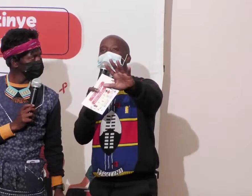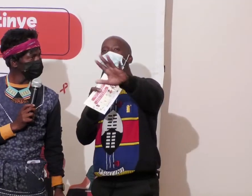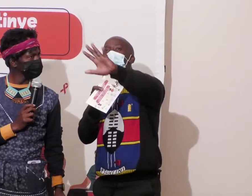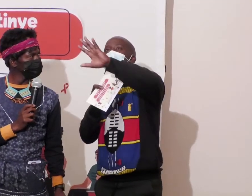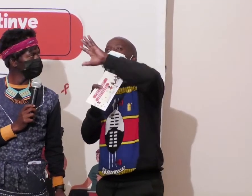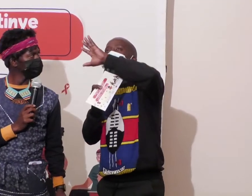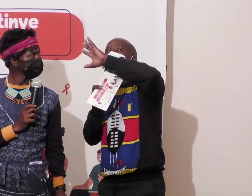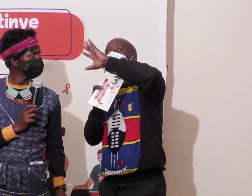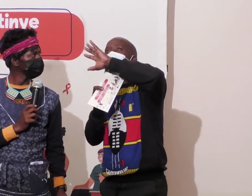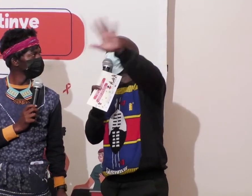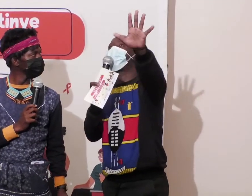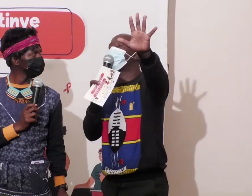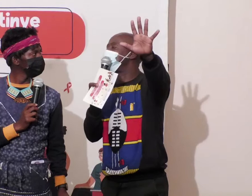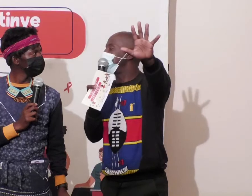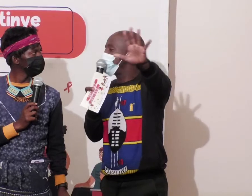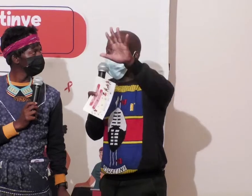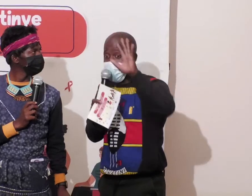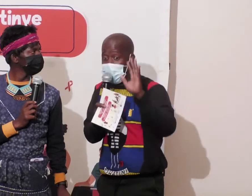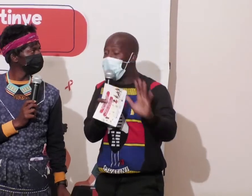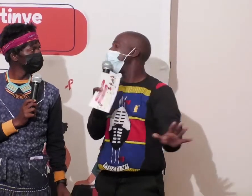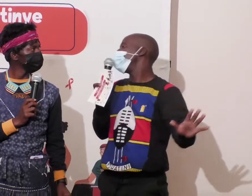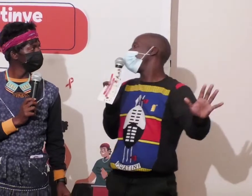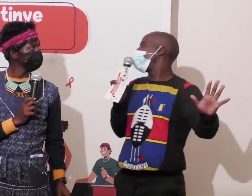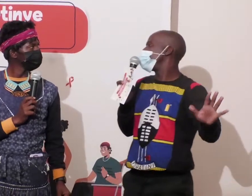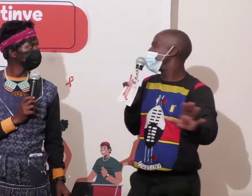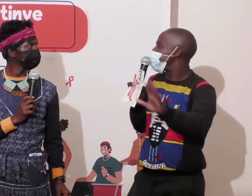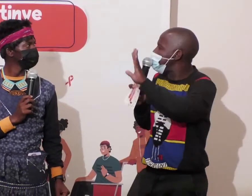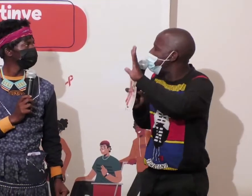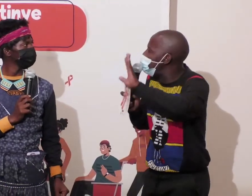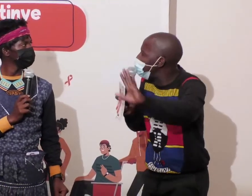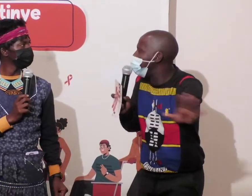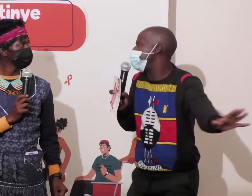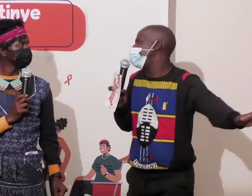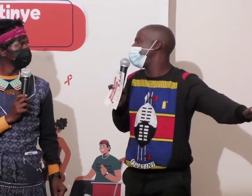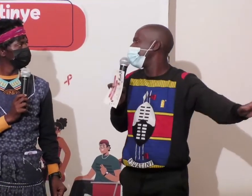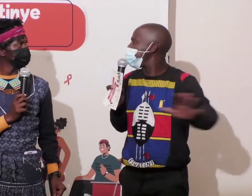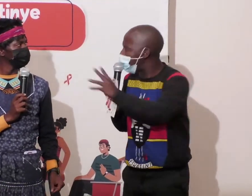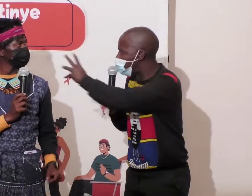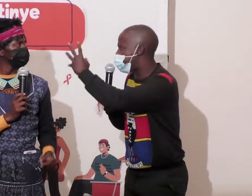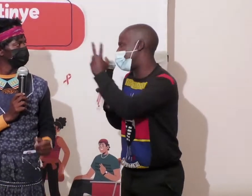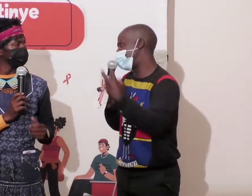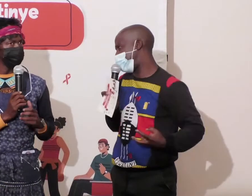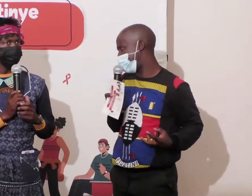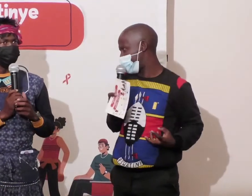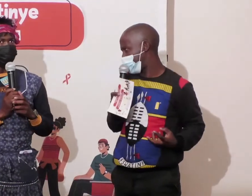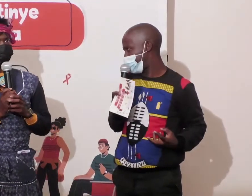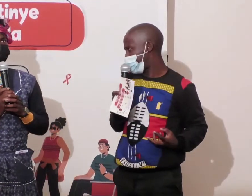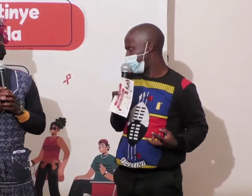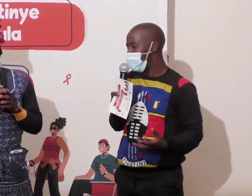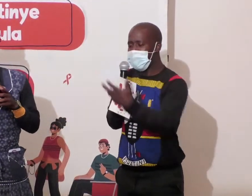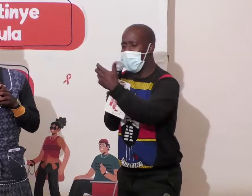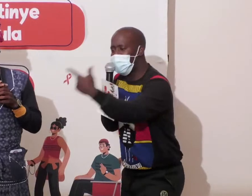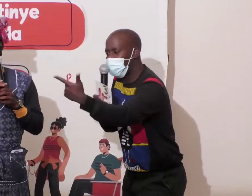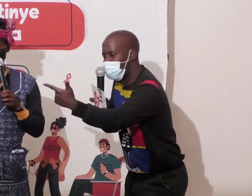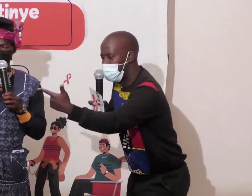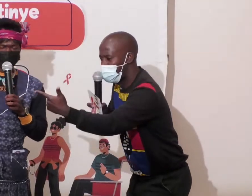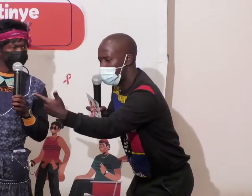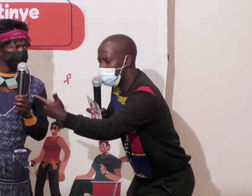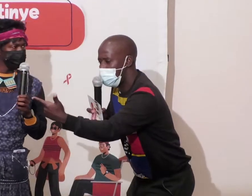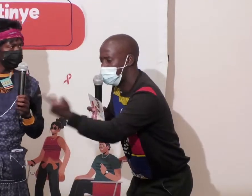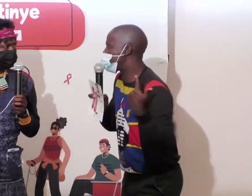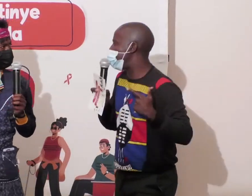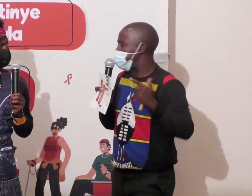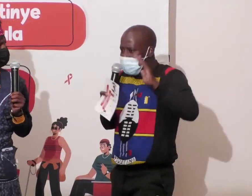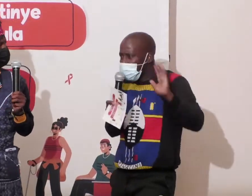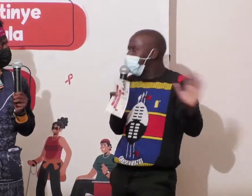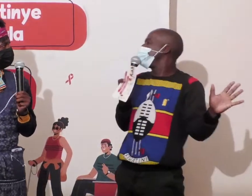Sesithole gogo in 95% webantu gogo ukuthi sebatestile la kule live i-achievement leyo. 95%